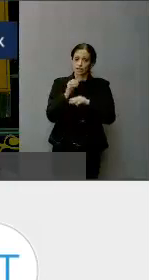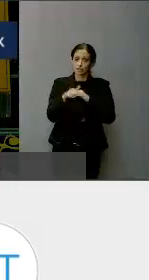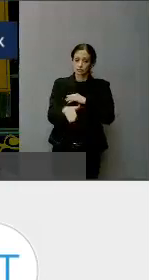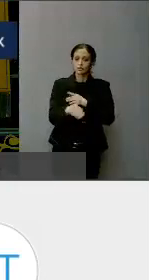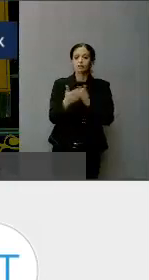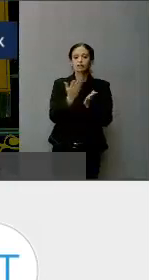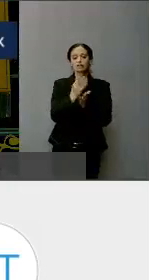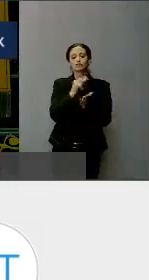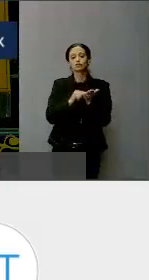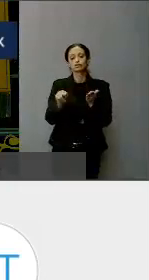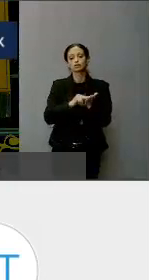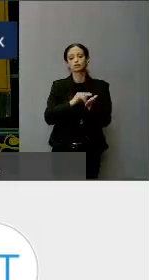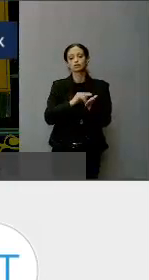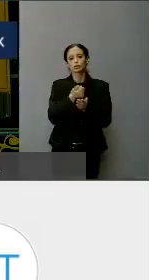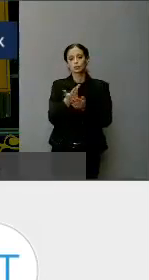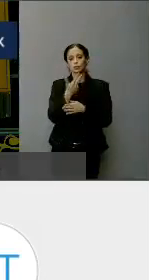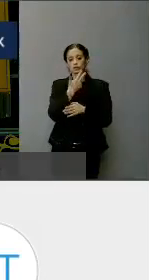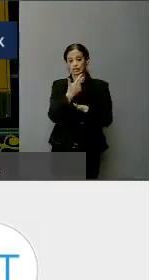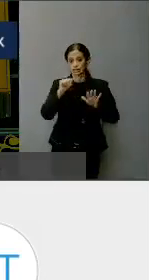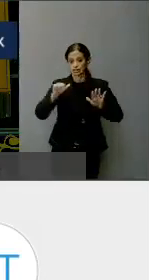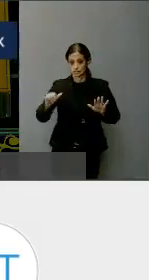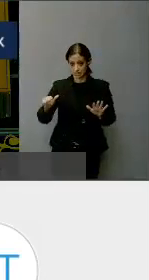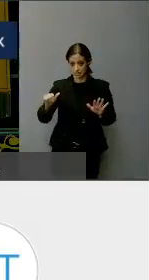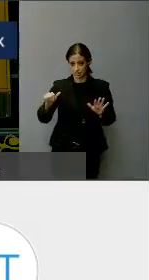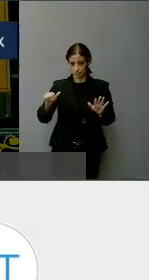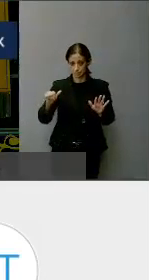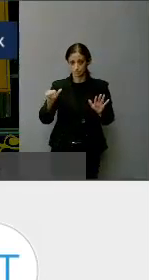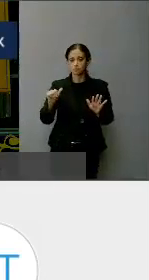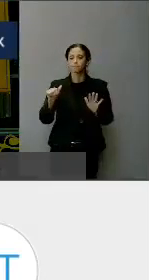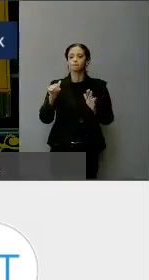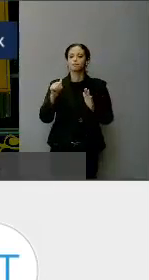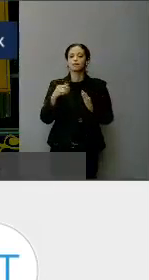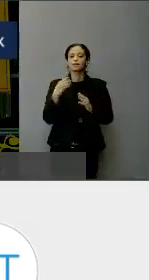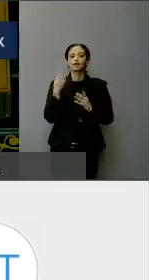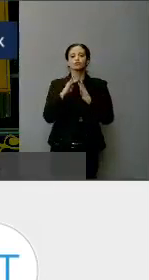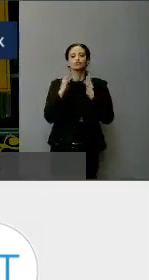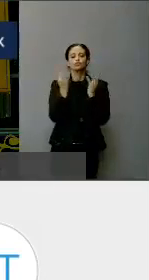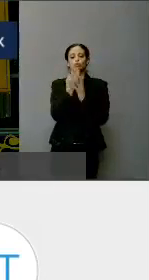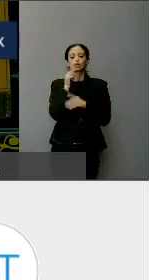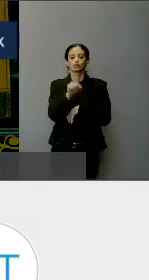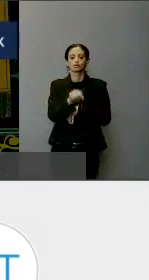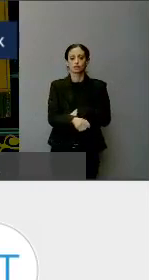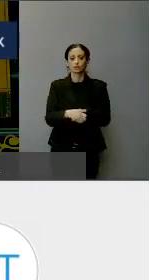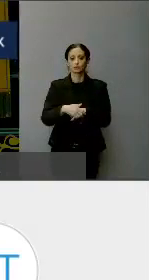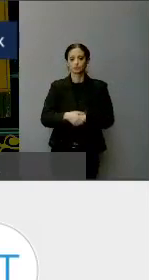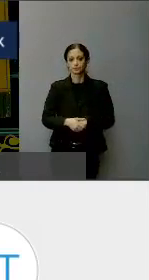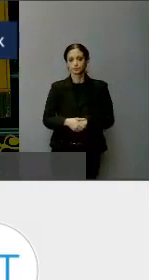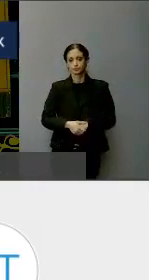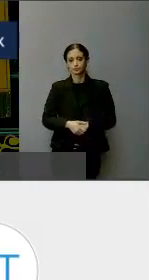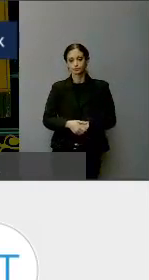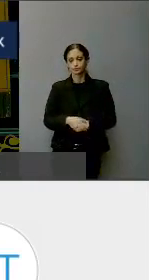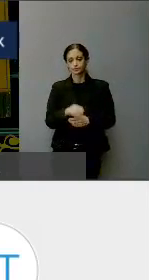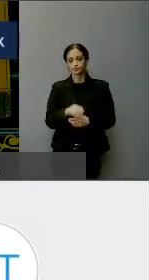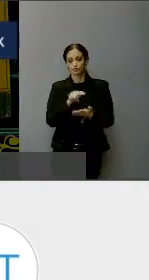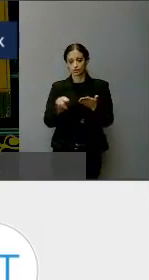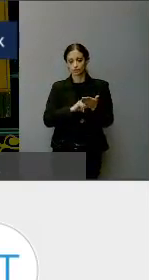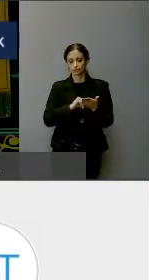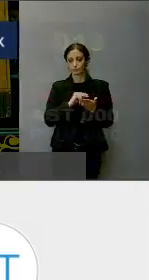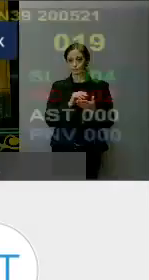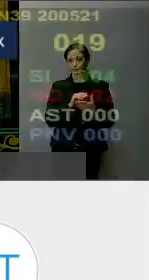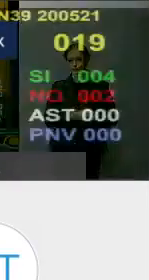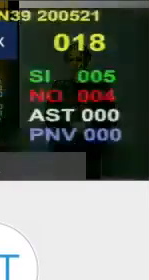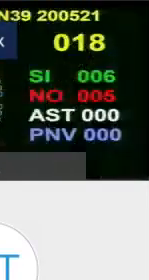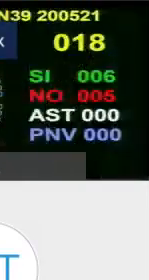votazione il numero 36 parere della giunta è contrario si vota